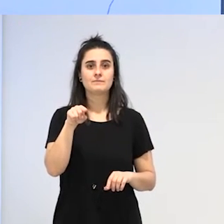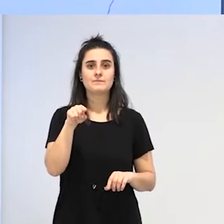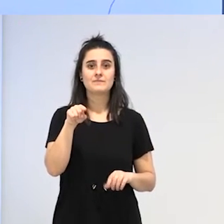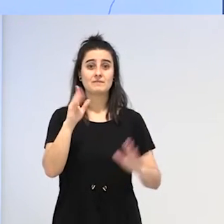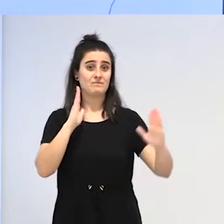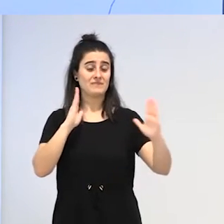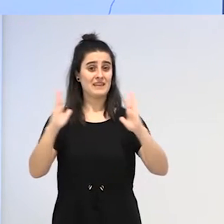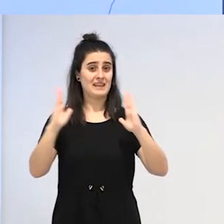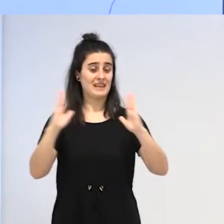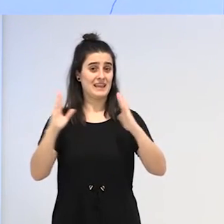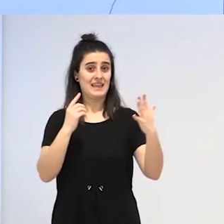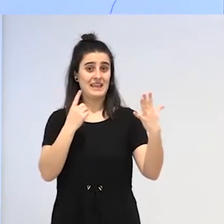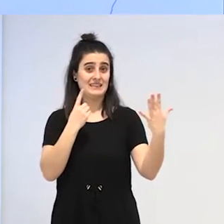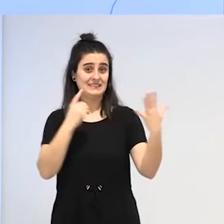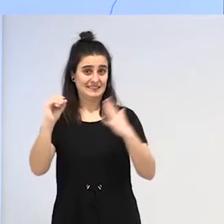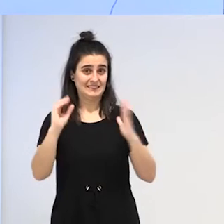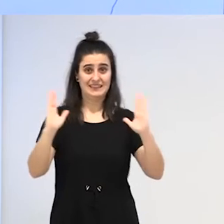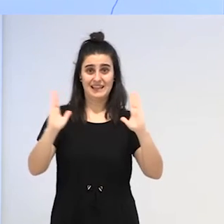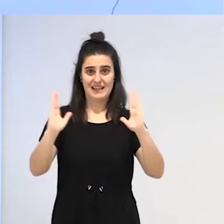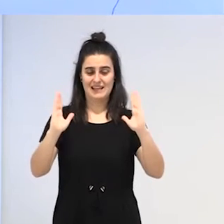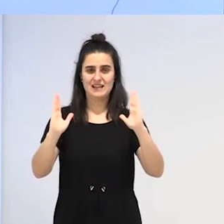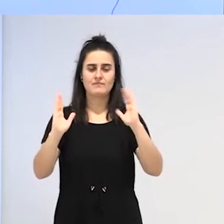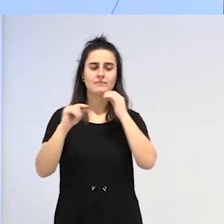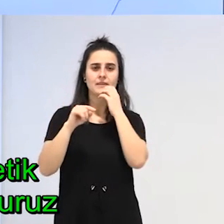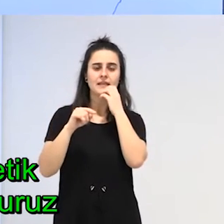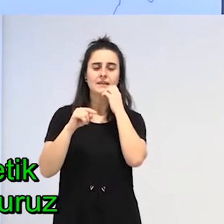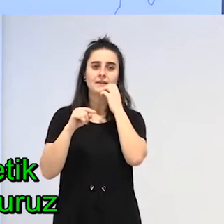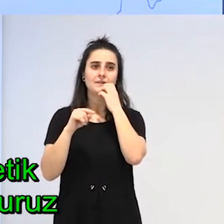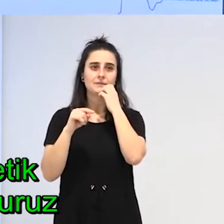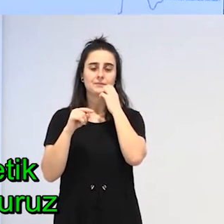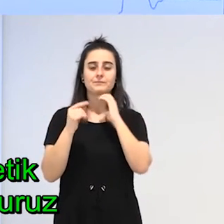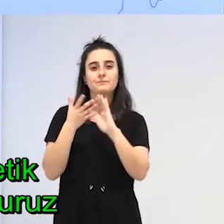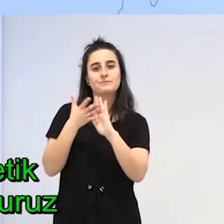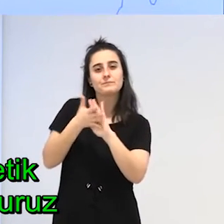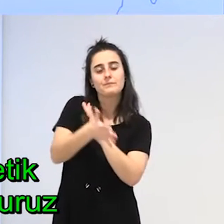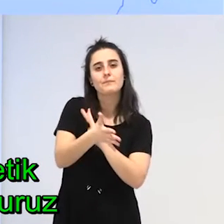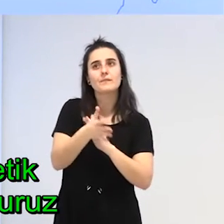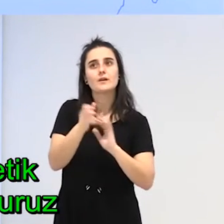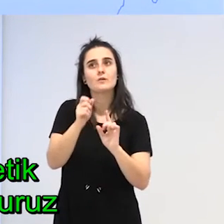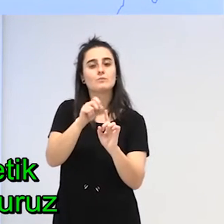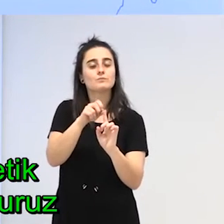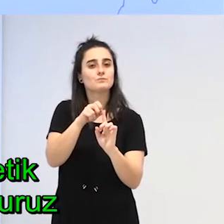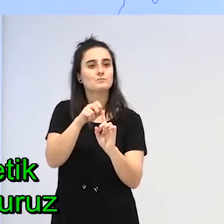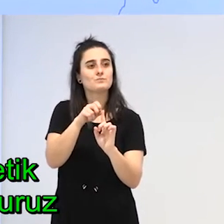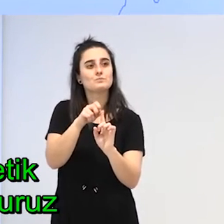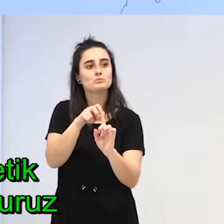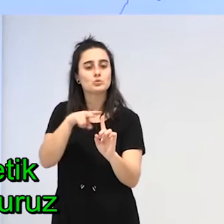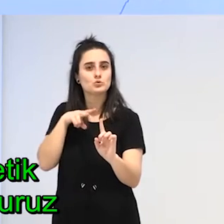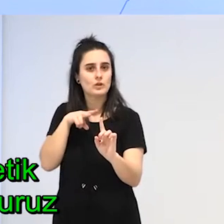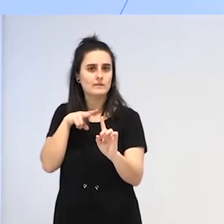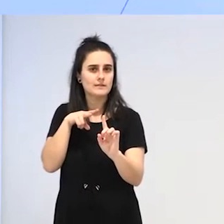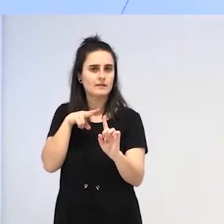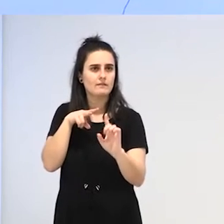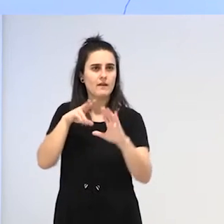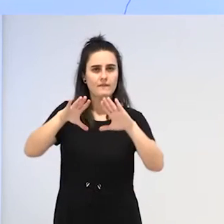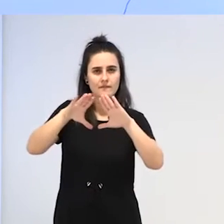1960. hamarkadan nola deskribatzen zen, zen ikuspuntu feminista batetik edo feminismoaren eztabaidei